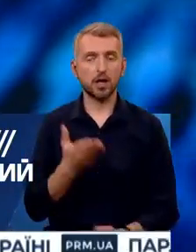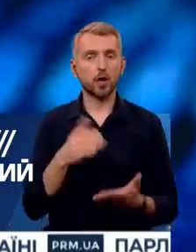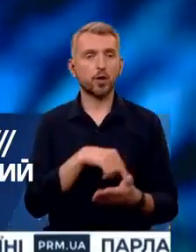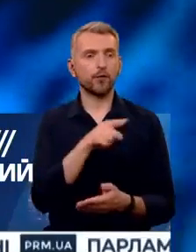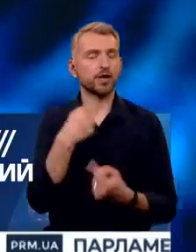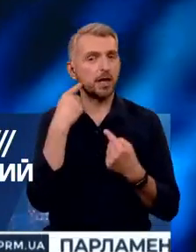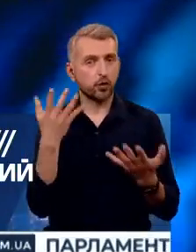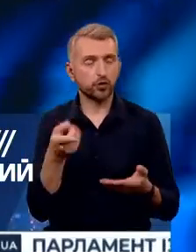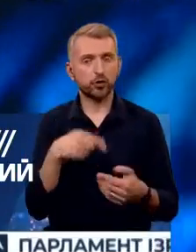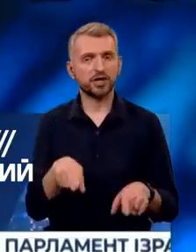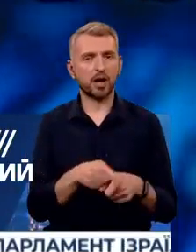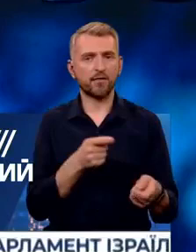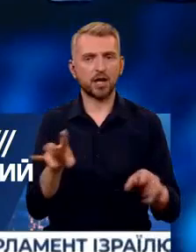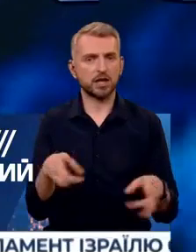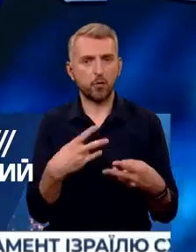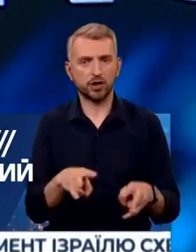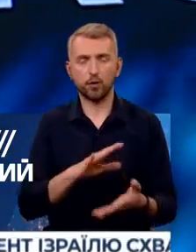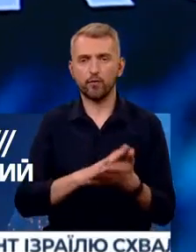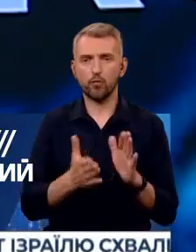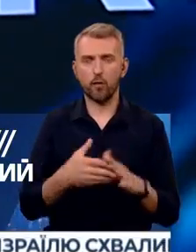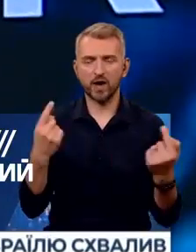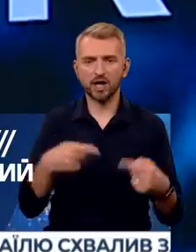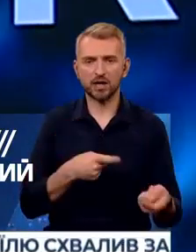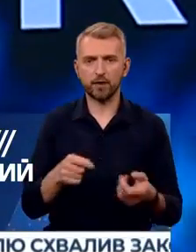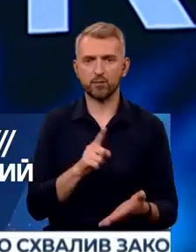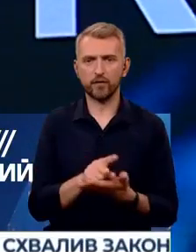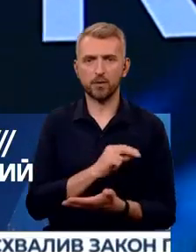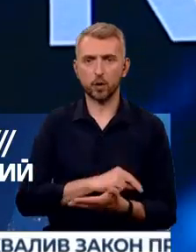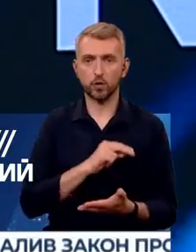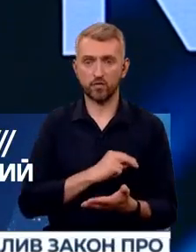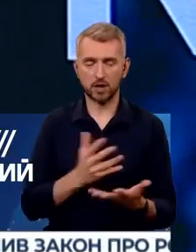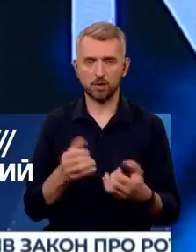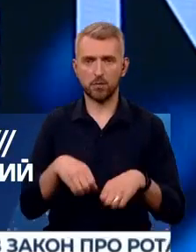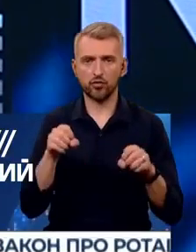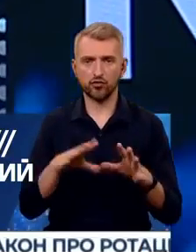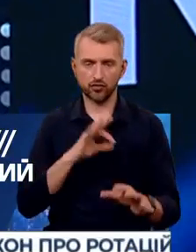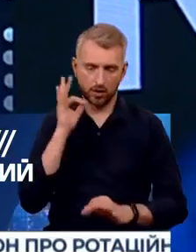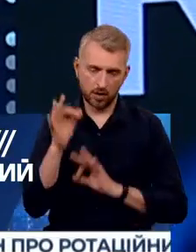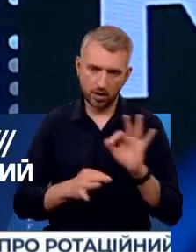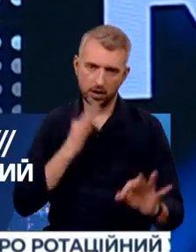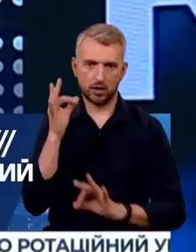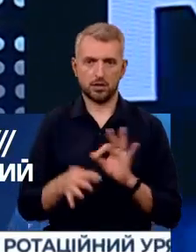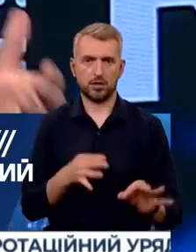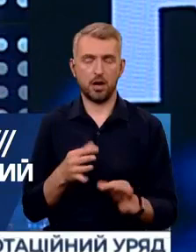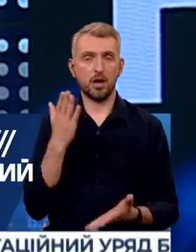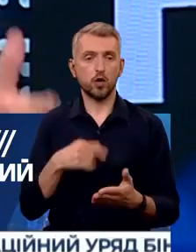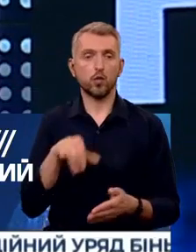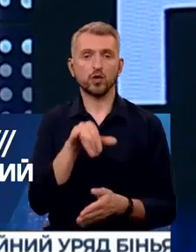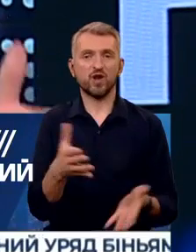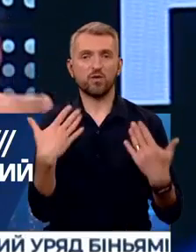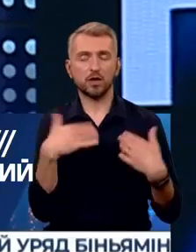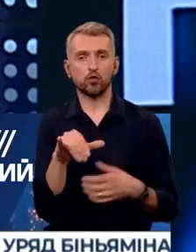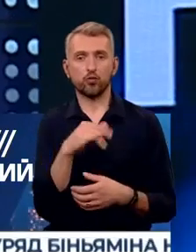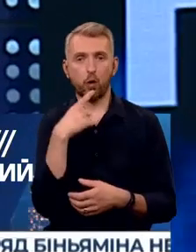не почули, тоді така влада не потрібна. В умовах кризи влада повинна працювати, приймати рішення щохвилини, щогодини. А якщо у них вихідні